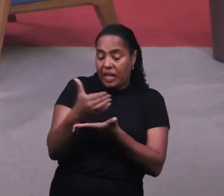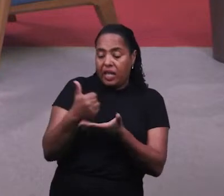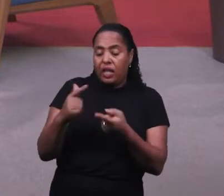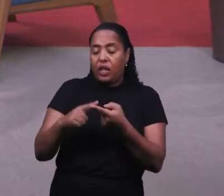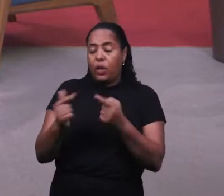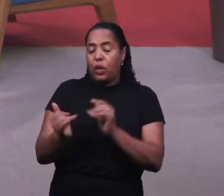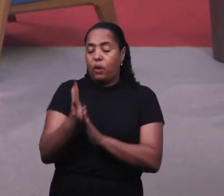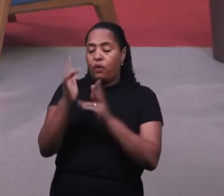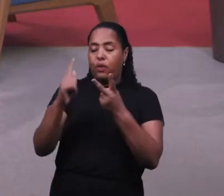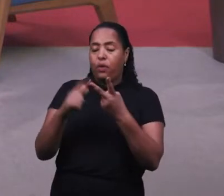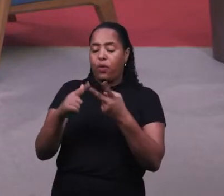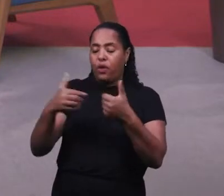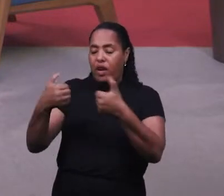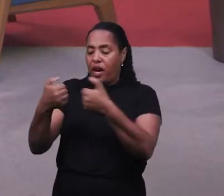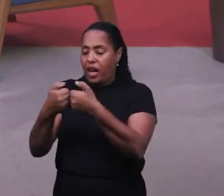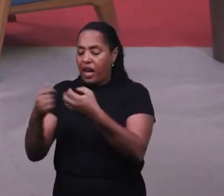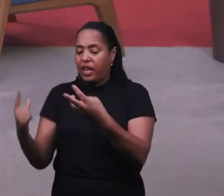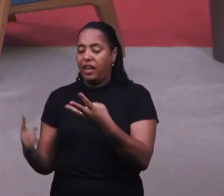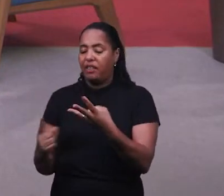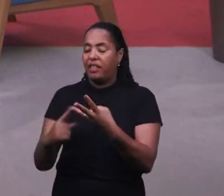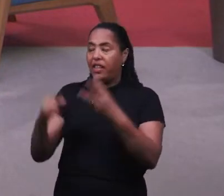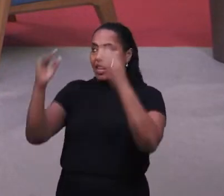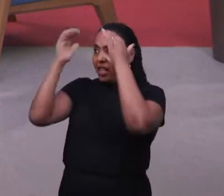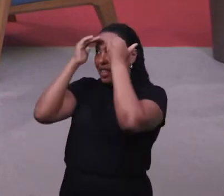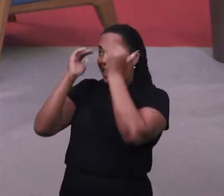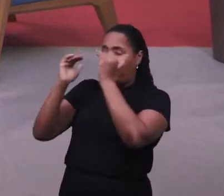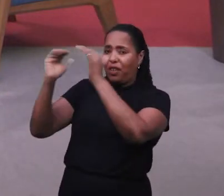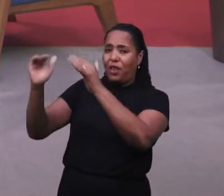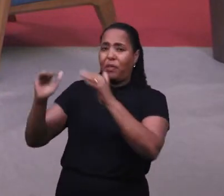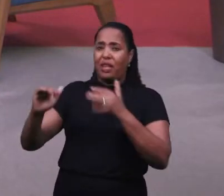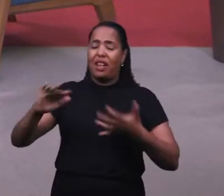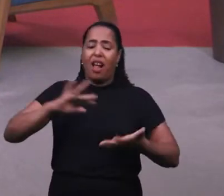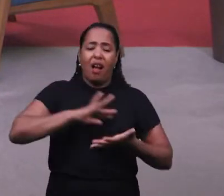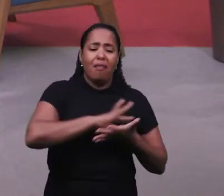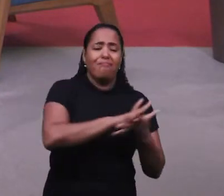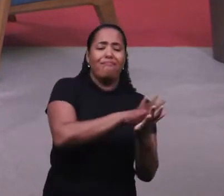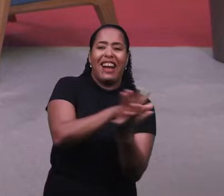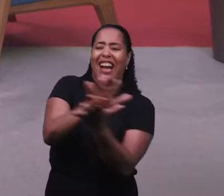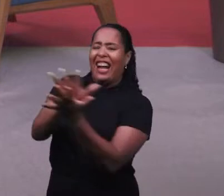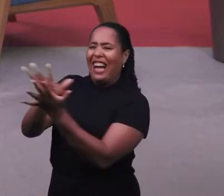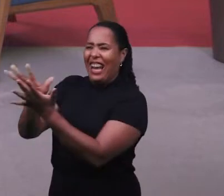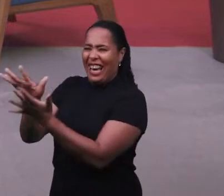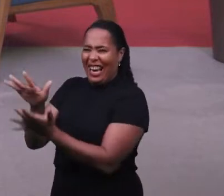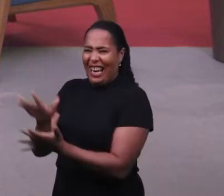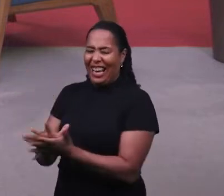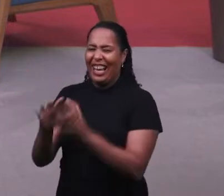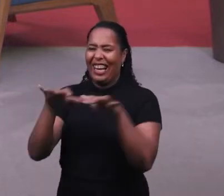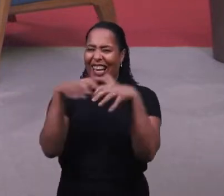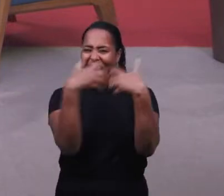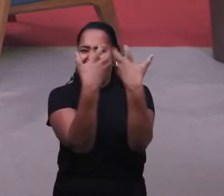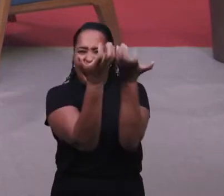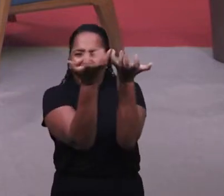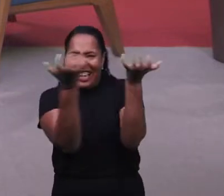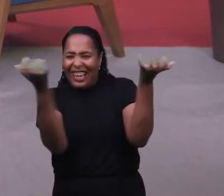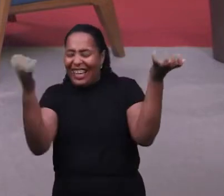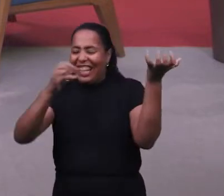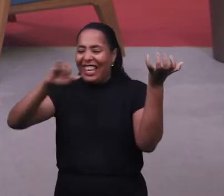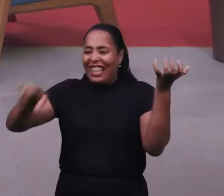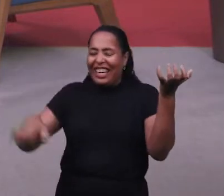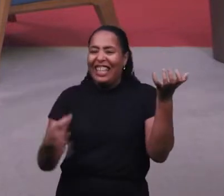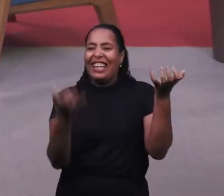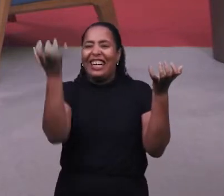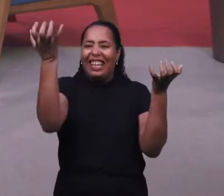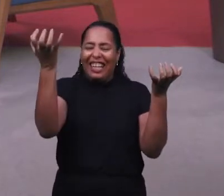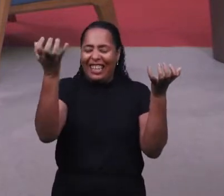louange à l'arche et l'obéissance, on fait tomber le muraille de Jéricho. Gloire à